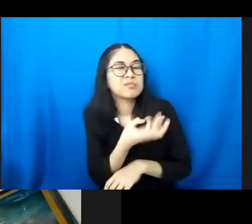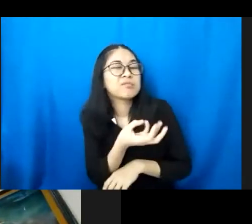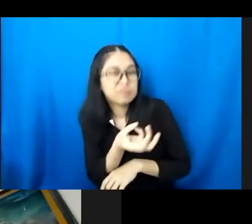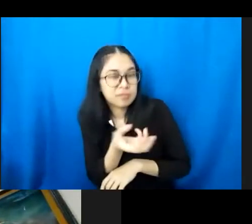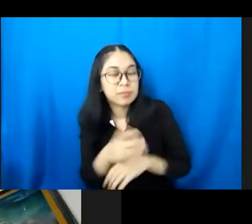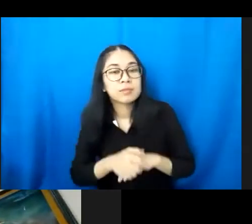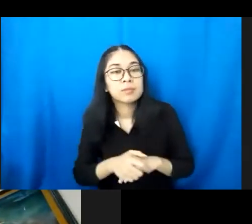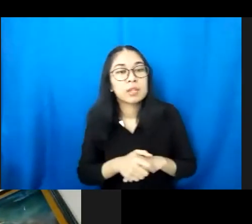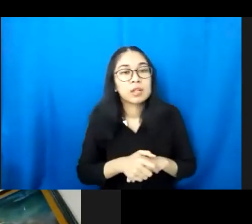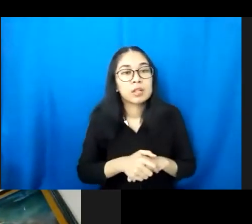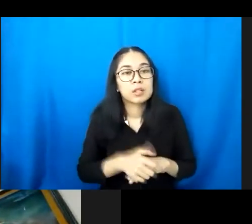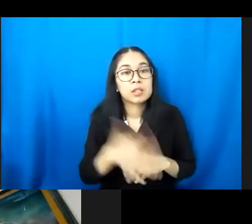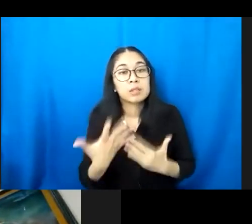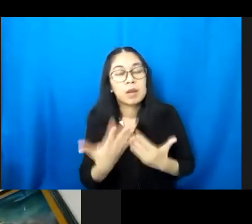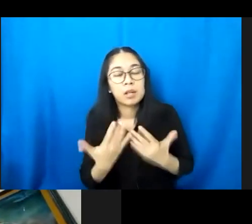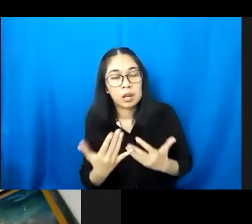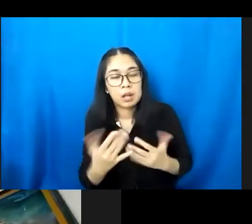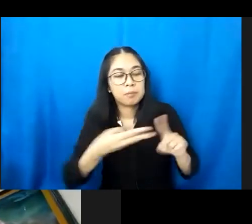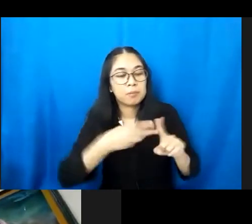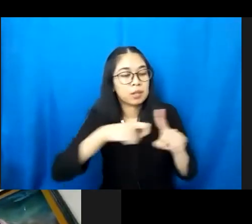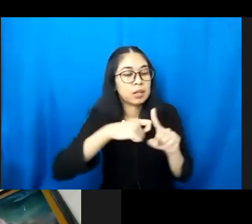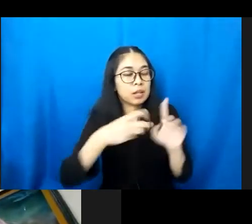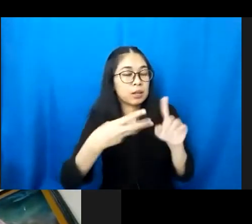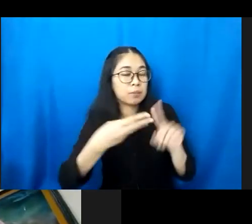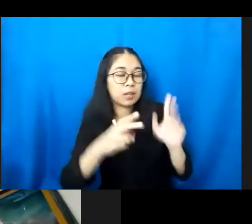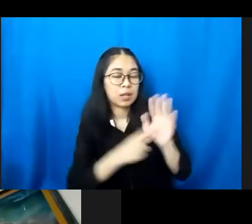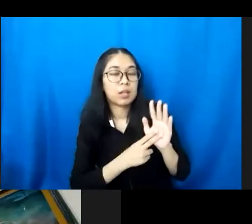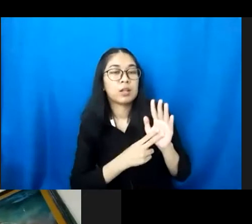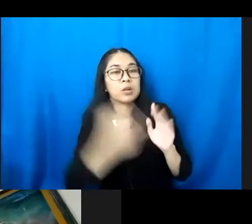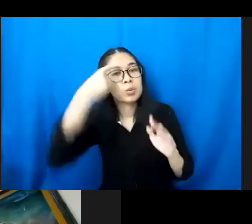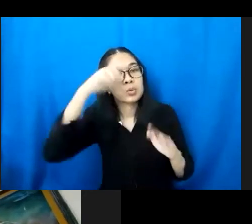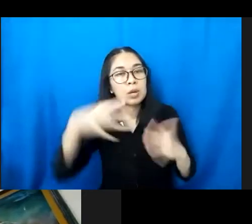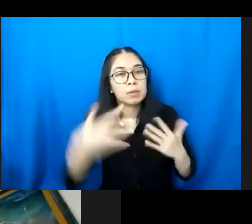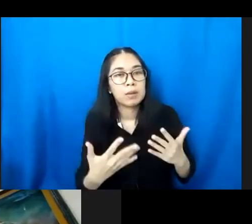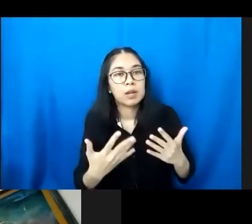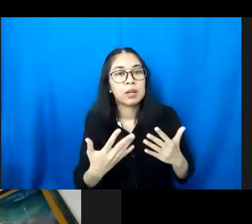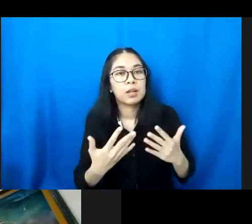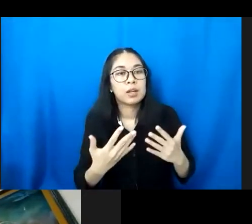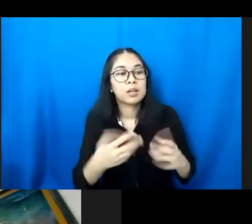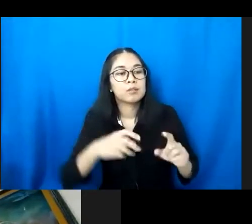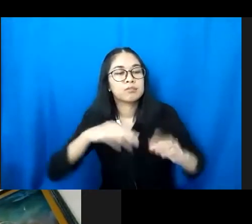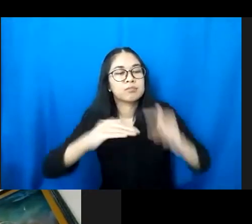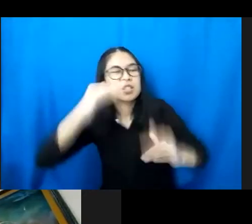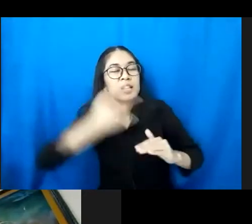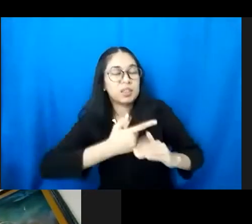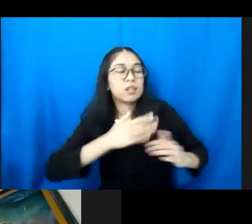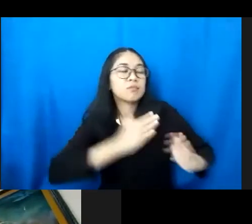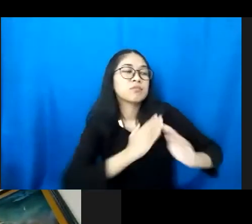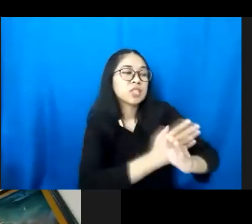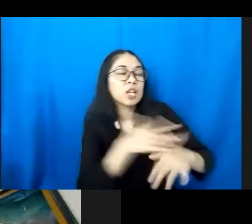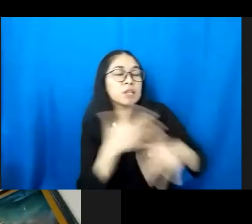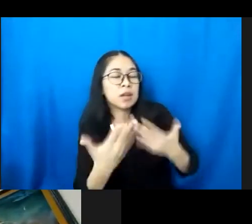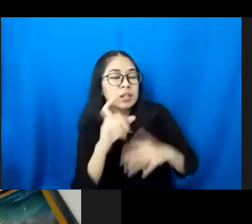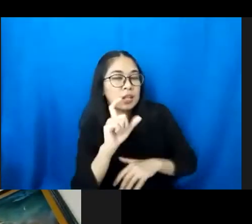strategi apa yang dilakukan oleh BKKBN untuk keberlanjutan pencegahan stunting? Itu pertanyaan yang